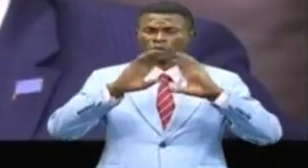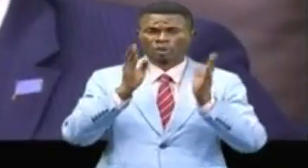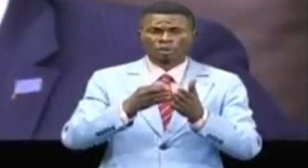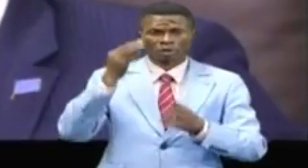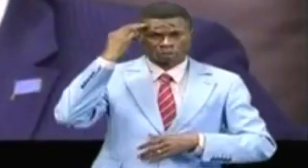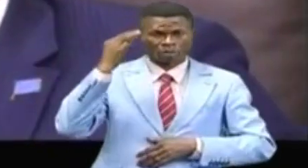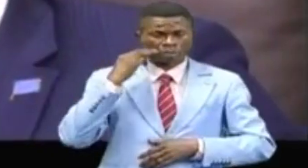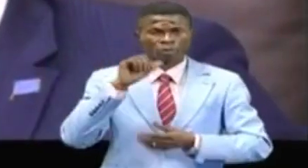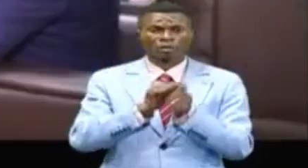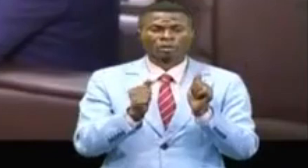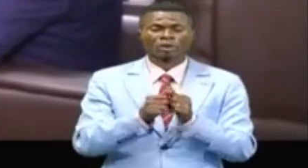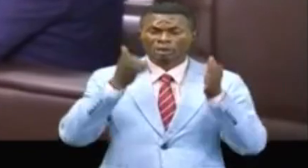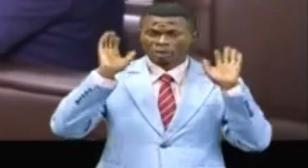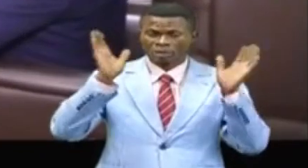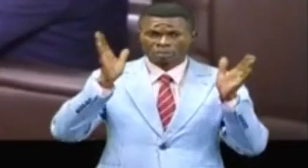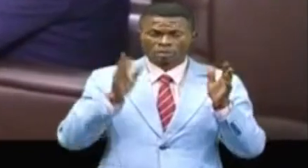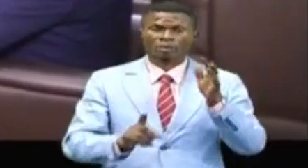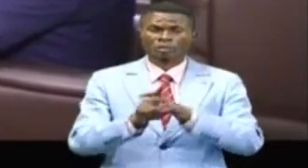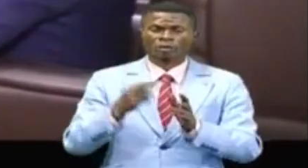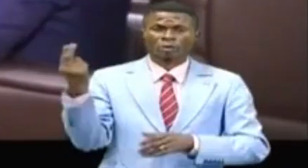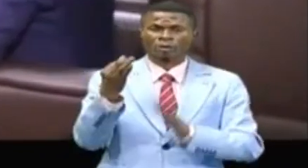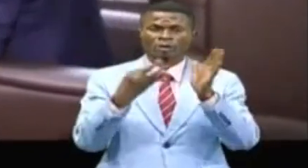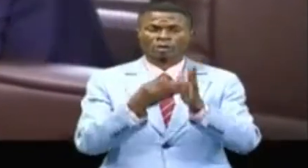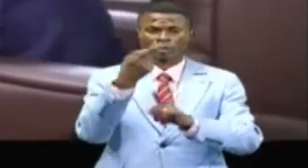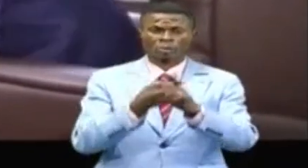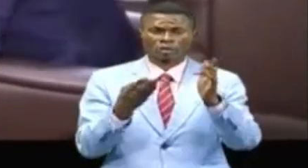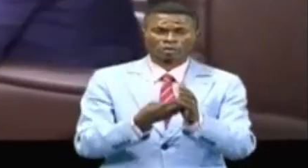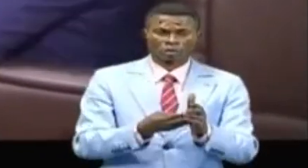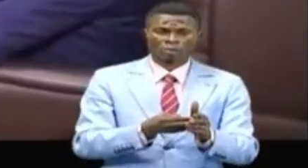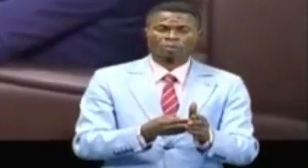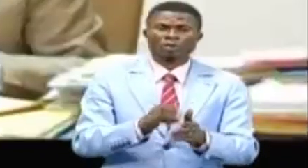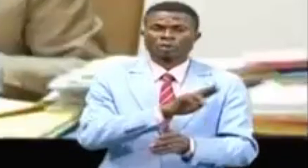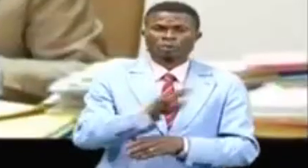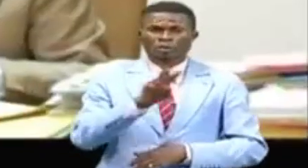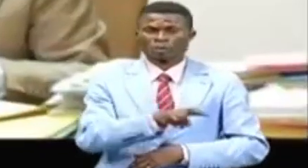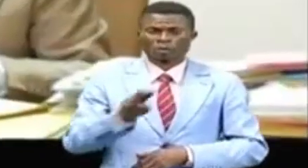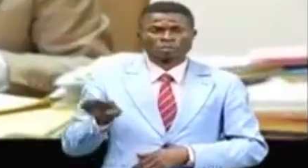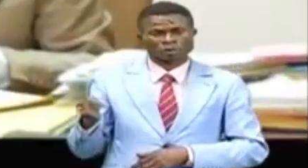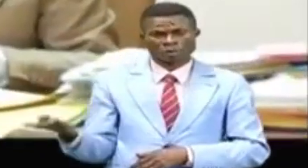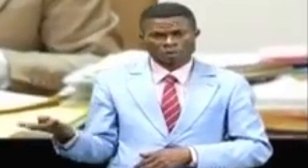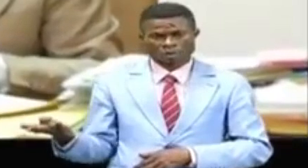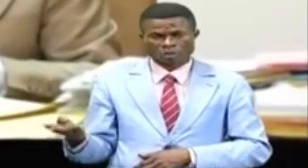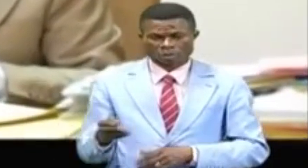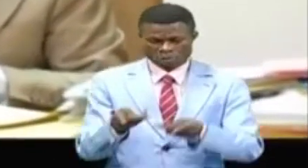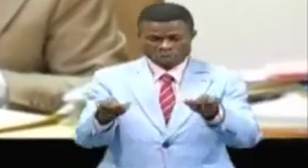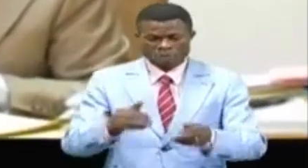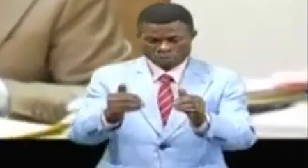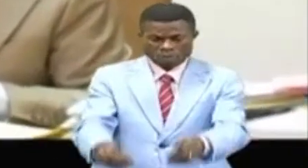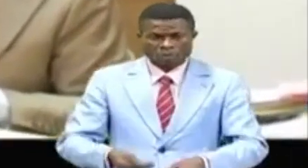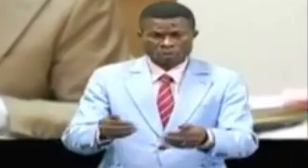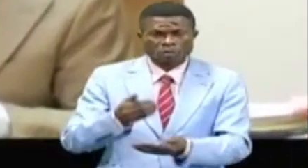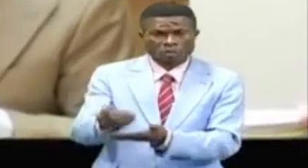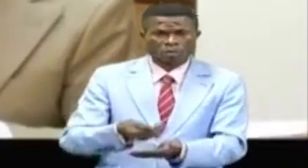d'une situation dramatique survenue le 28 septembre 2022 vers 4h du matin dans la carrière d'exploitation artisanale de minerais